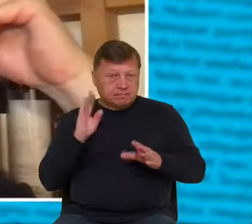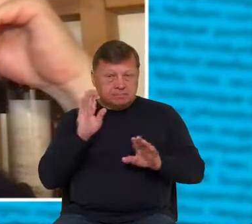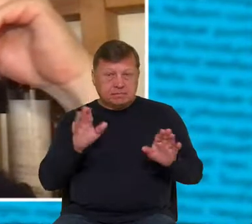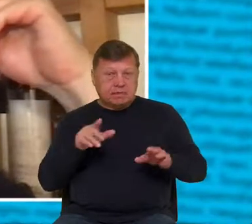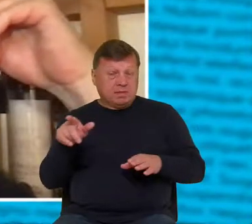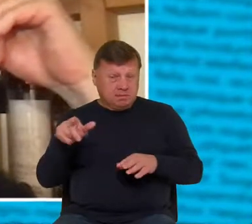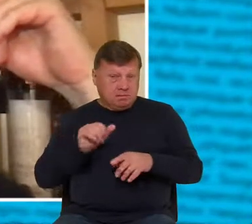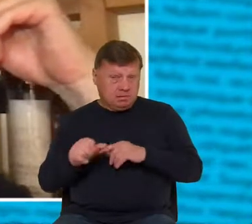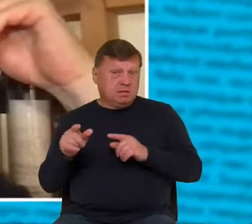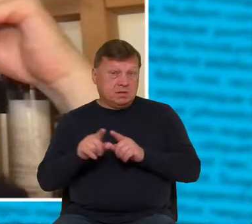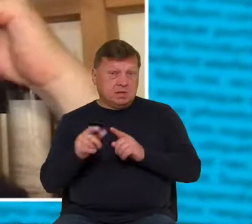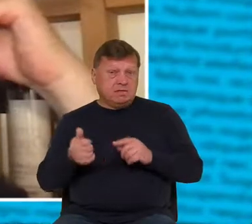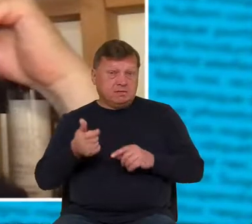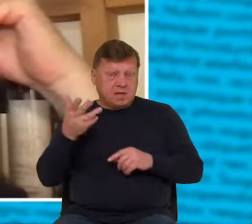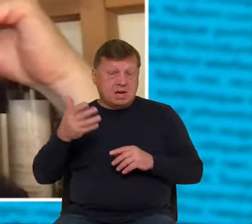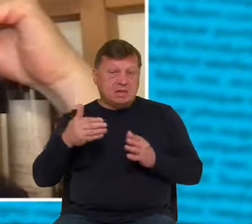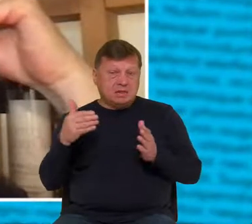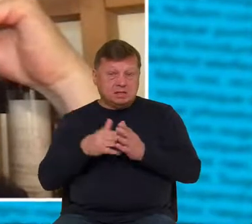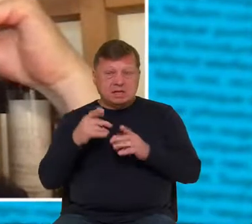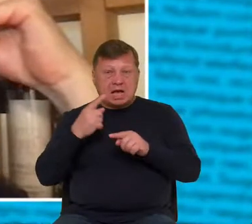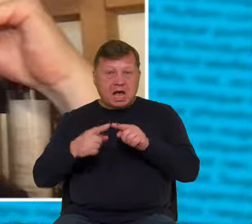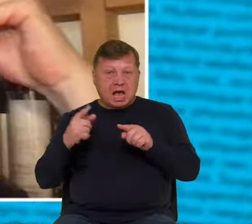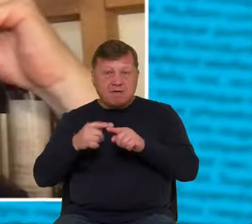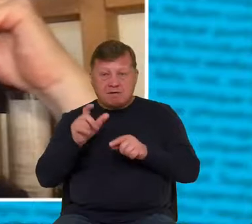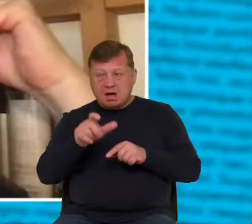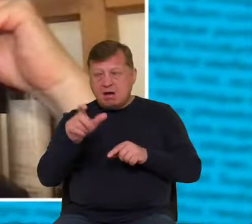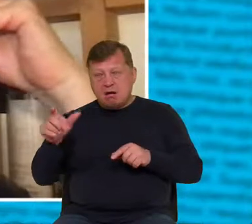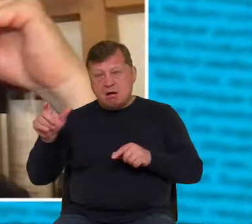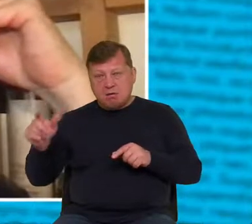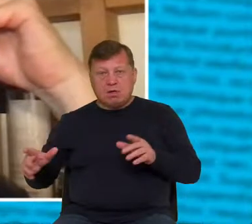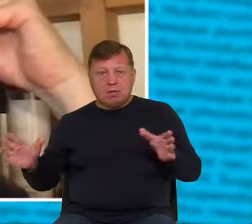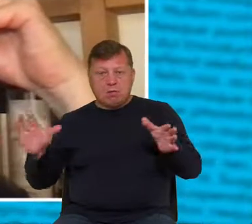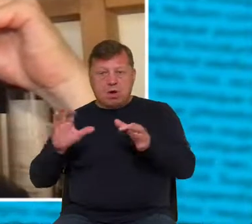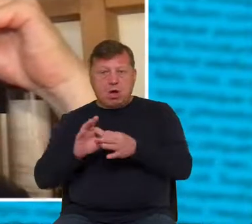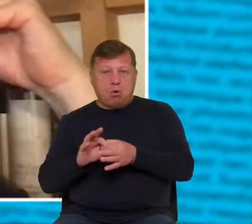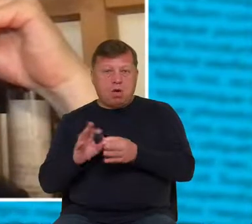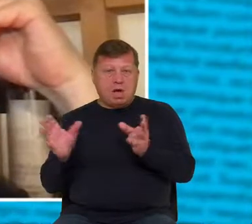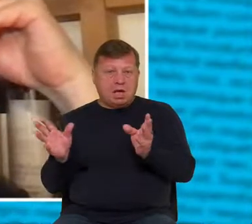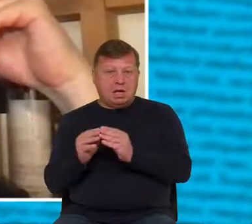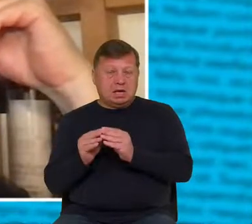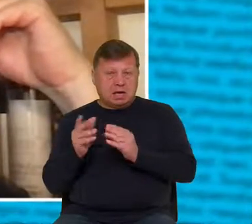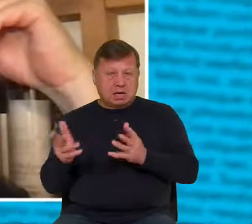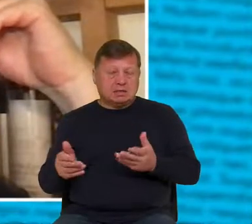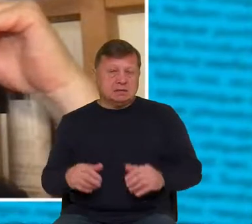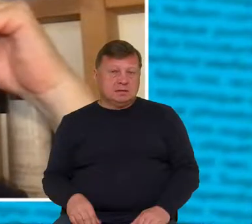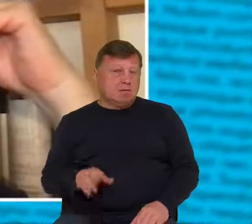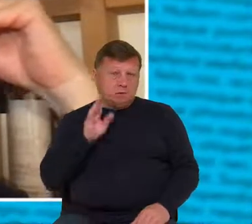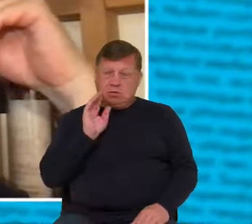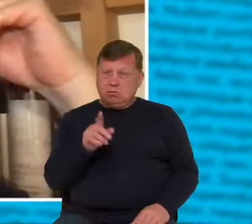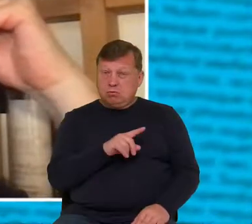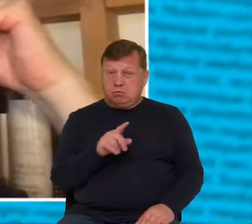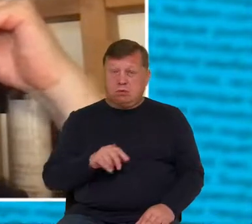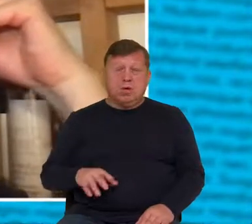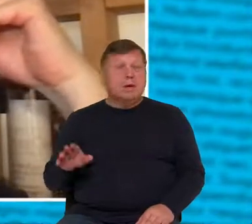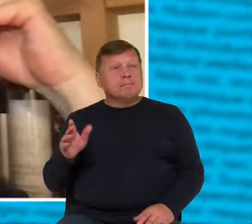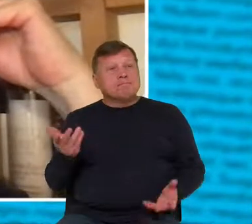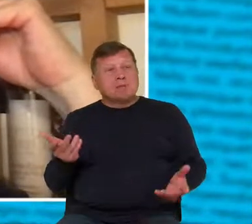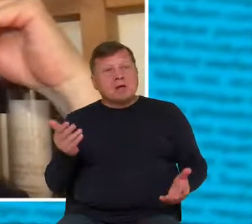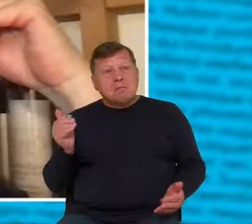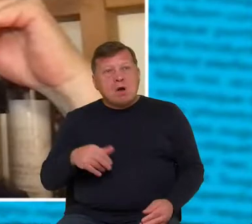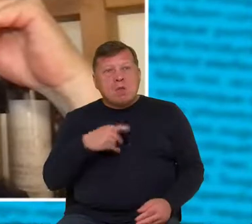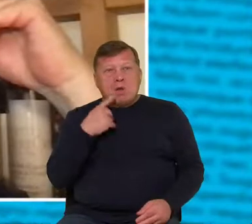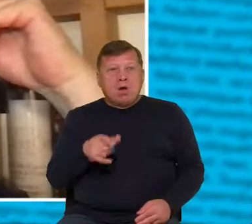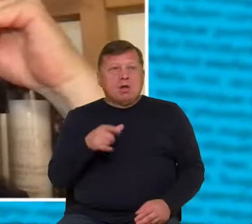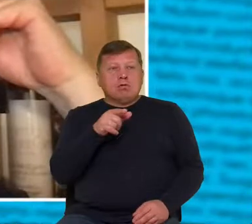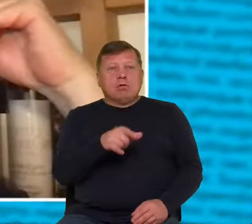Tam również mamy wiele, tysiące różnych kawałków, które trzeba połączyć, które muszą razem działać. Dla mnie to było jak tworzenie muzyki w pewnym